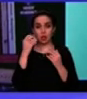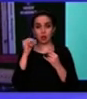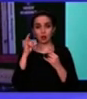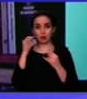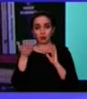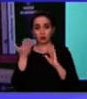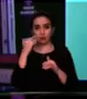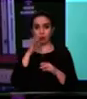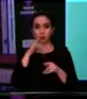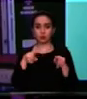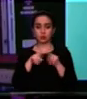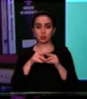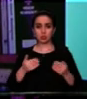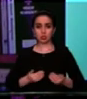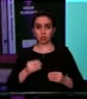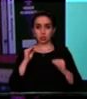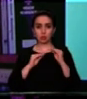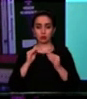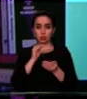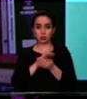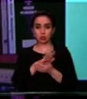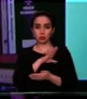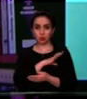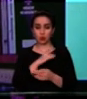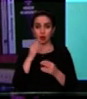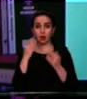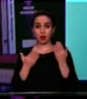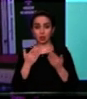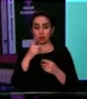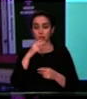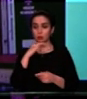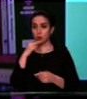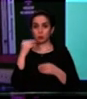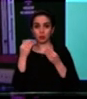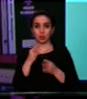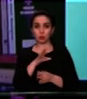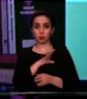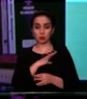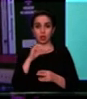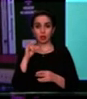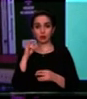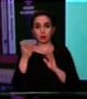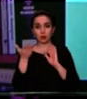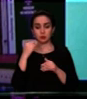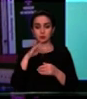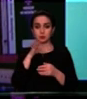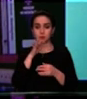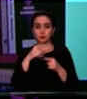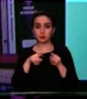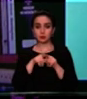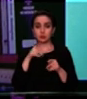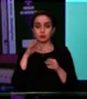va proterozoy erasidagi hayot shakllari bilan tanishib chiqdingiz. Agar e'tibor bergan bo'lsangiz, arxiv erasiga